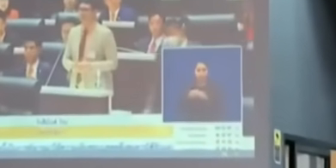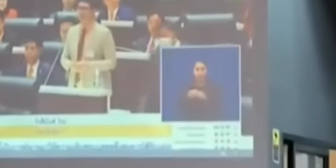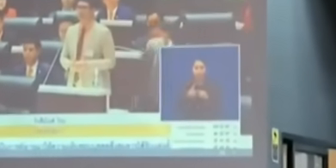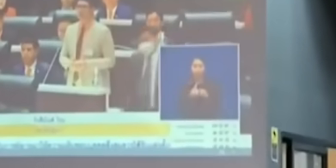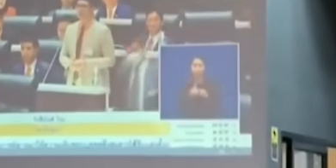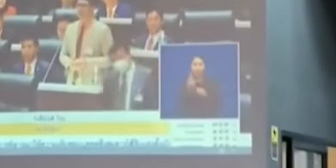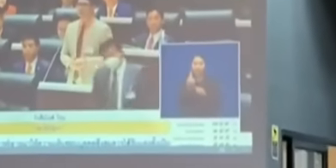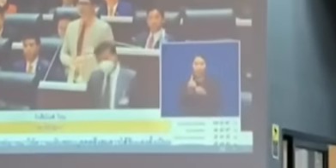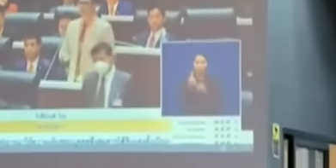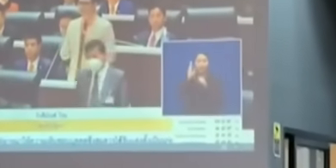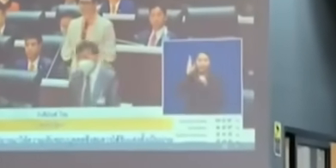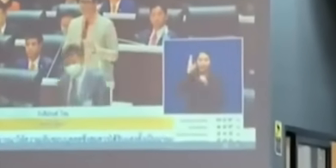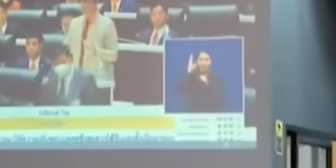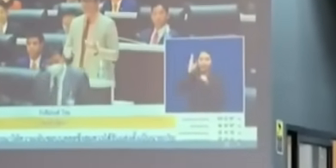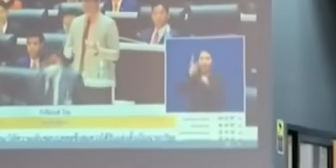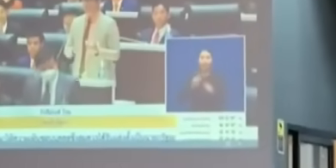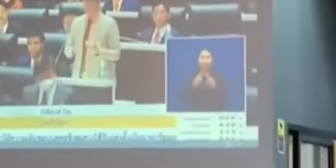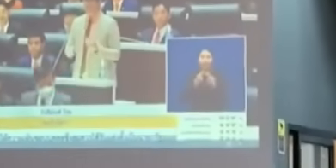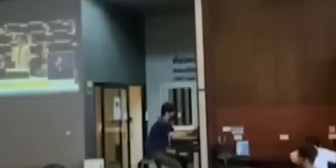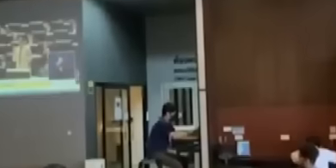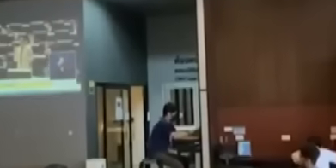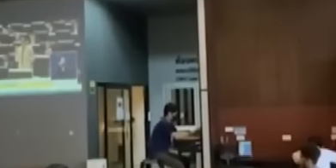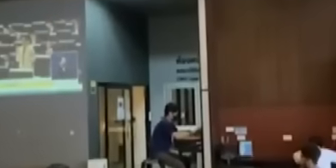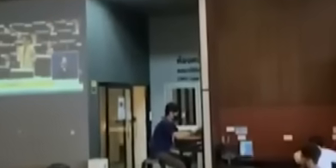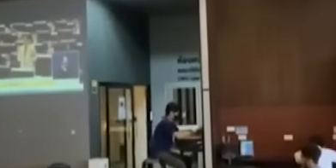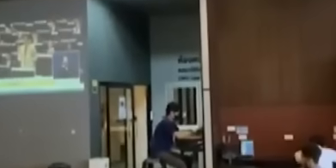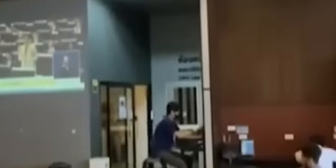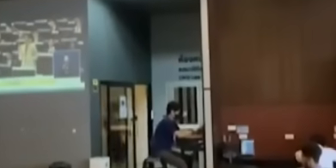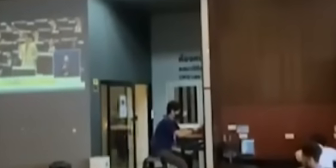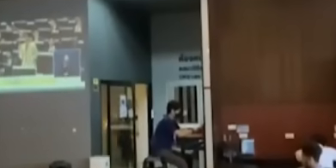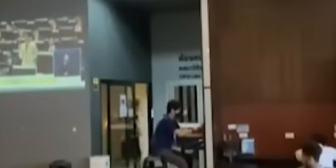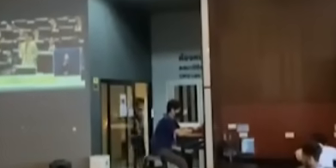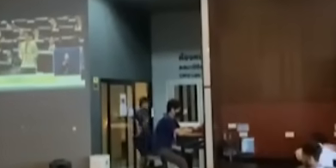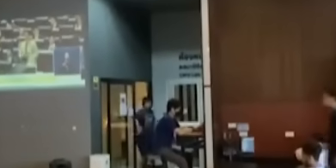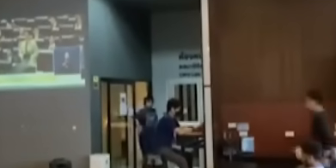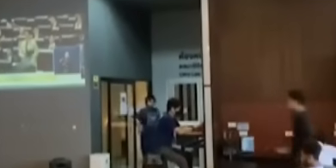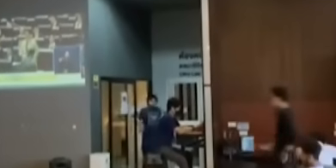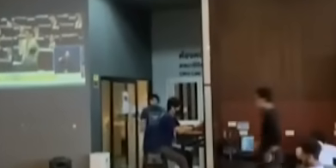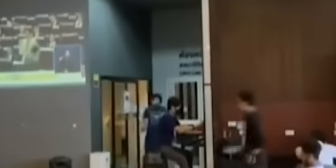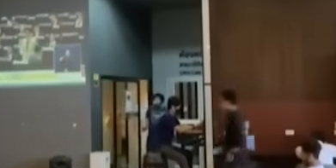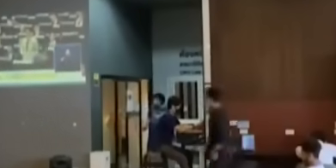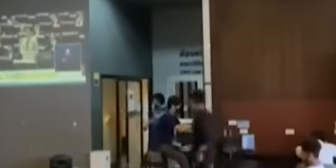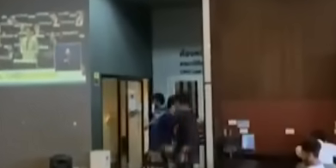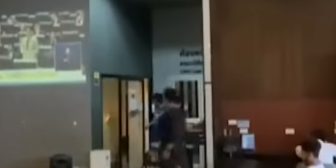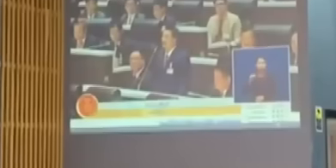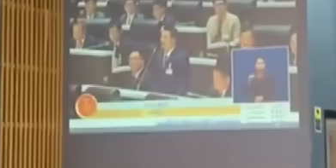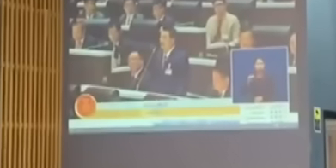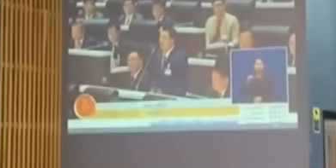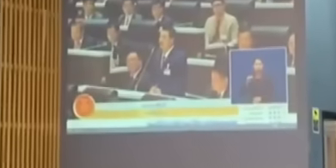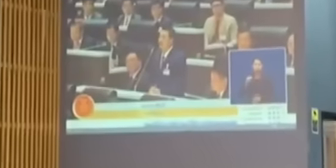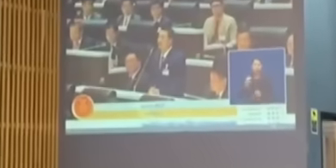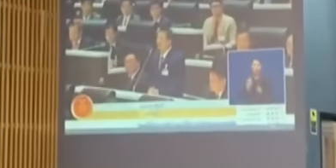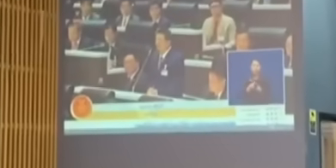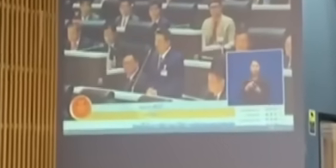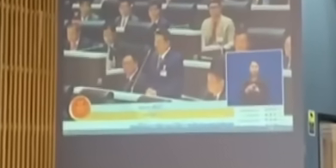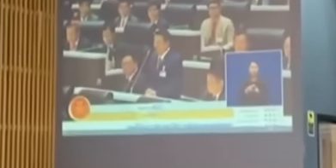นะครับมีน้องนักศึกษาคนนึงบอกว่าวันนี้มาตั้งแต่9โมงเลยจริงๆเนี่ยมีตั้ง11โมงนะแต่มาตั้งแต่9โมงเลยอยากมาติดตามการประ